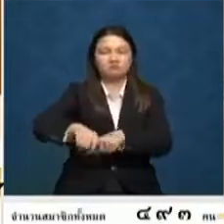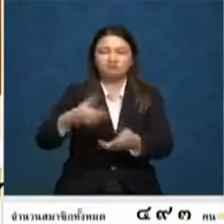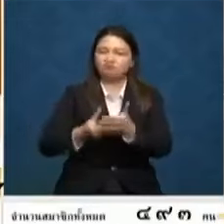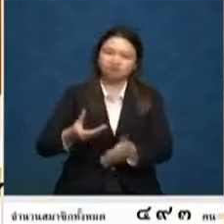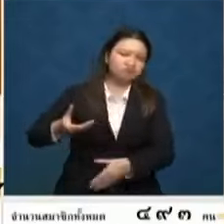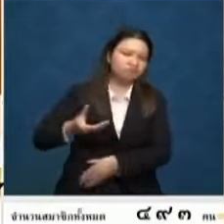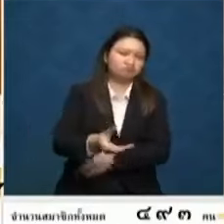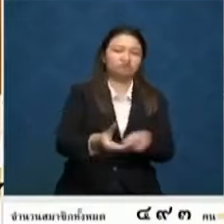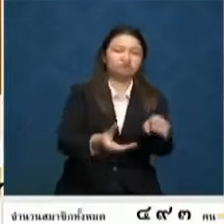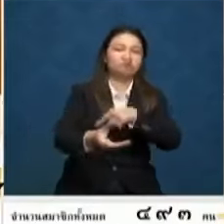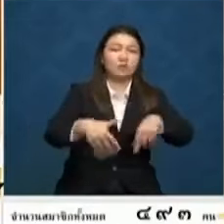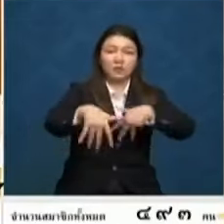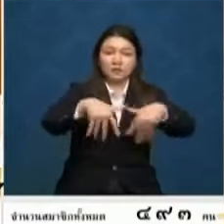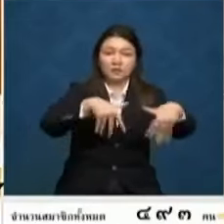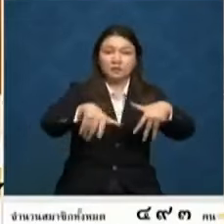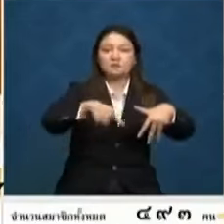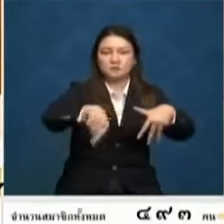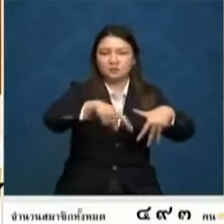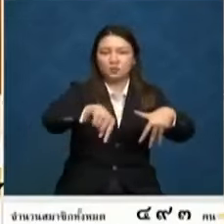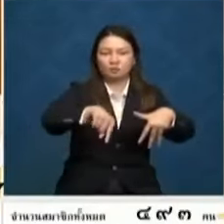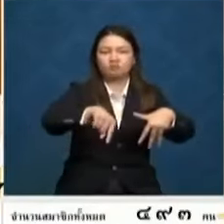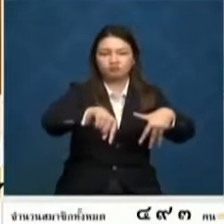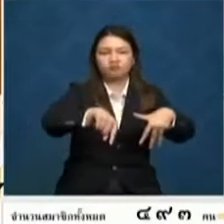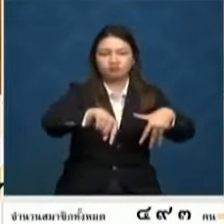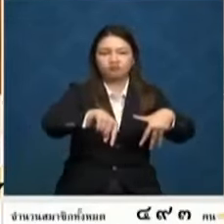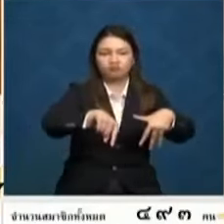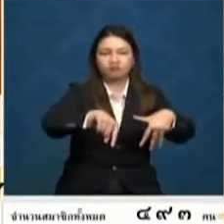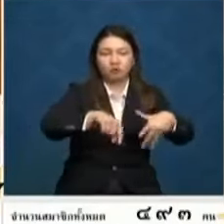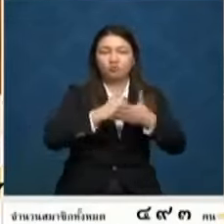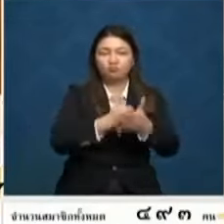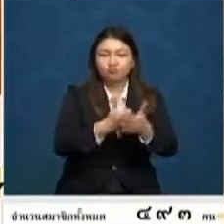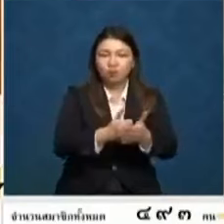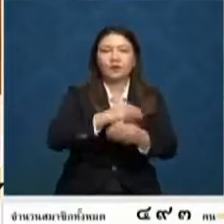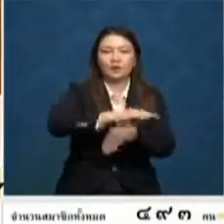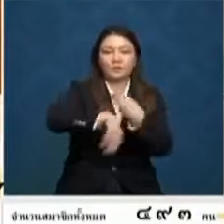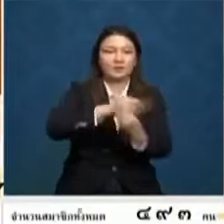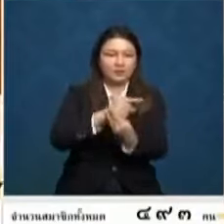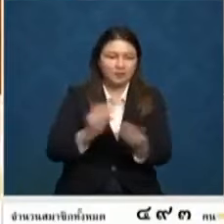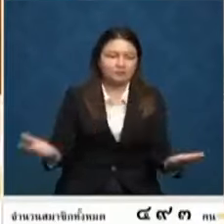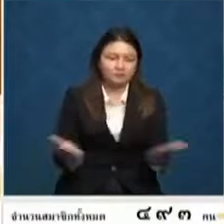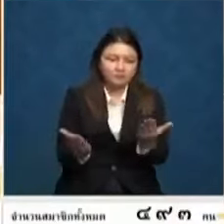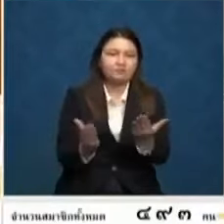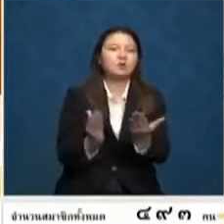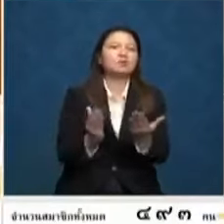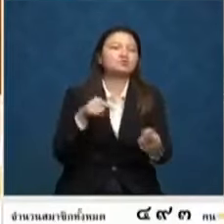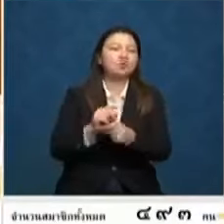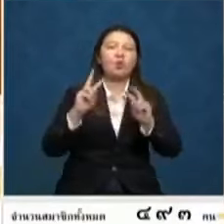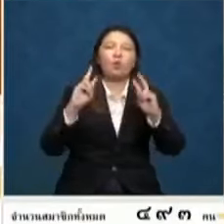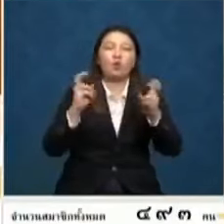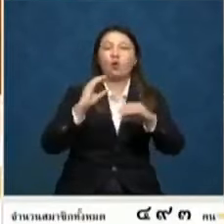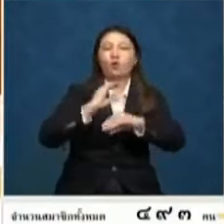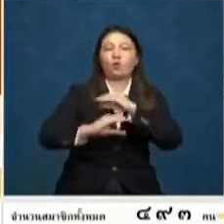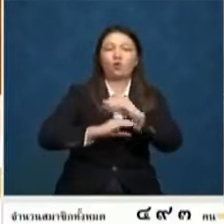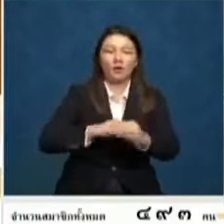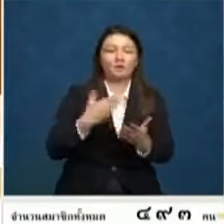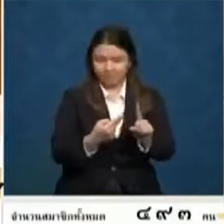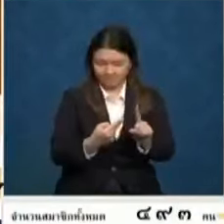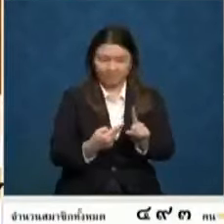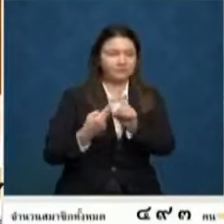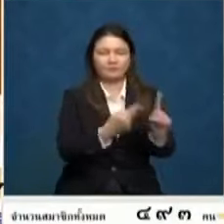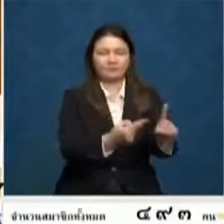สเพื่อไทยเลยนะ ใช่แล้วบางช่วงบางตอนเนี่ยมีจังหวะตอนที่คุยกับคุณจุลพันธ์แล้วหันมายิ้มให้กับนักข่าวด้วย น